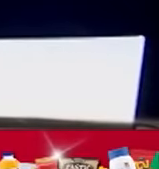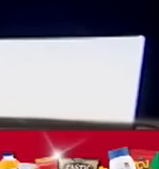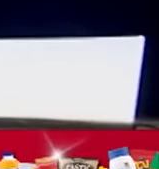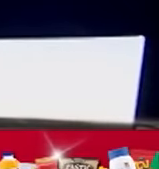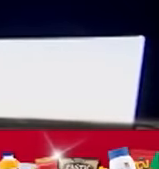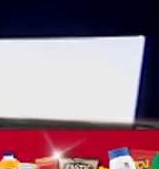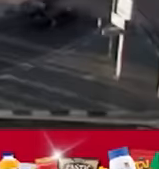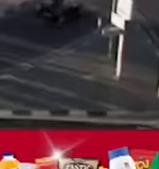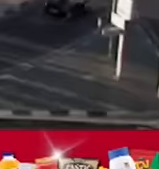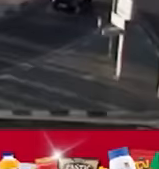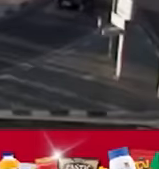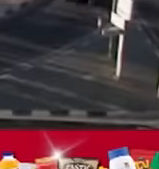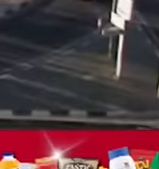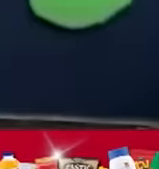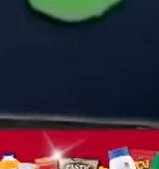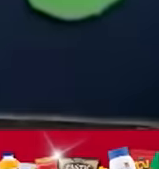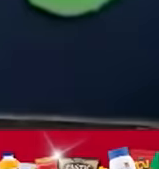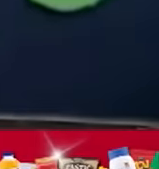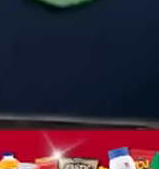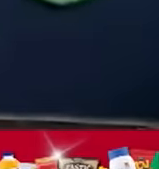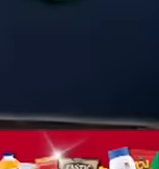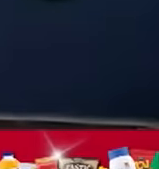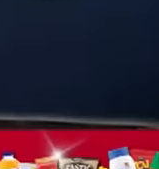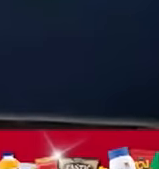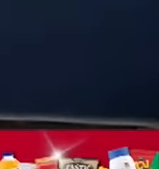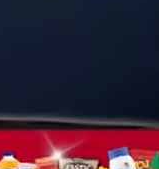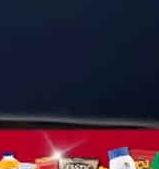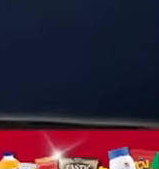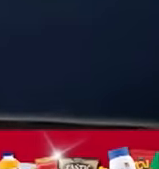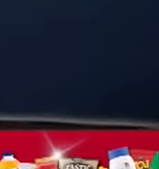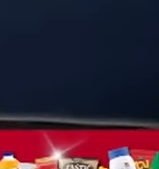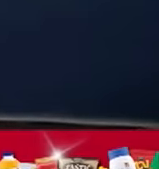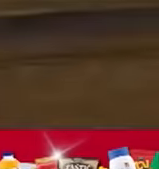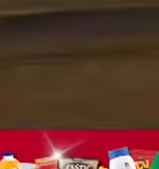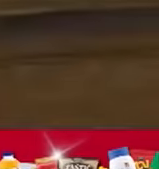Hamfungu, as I take you on a journey across Southern Africa. That's on Eye on